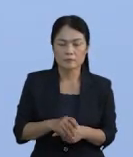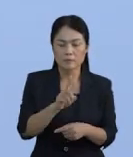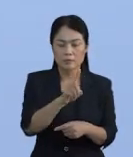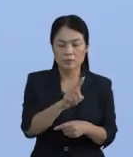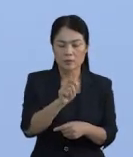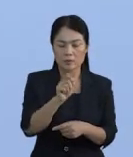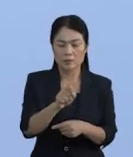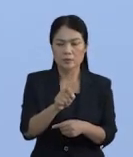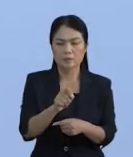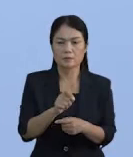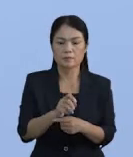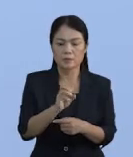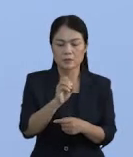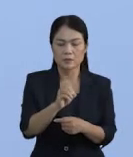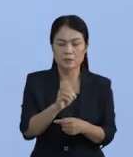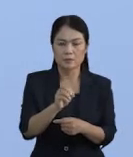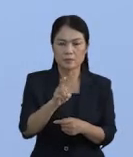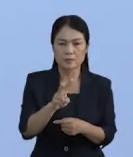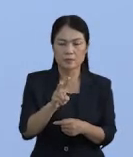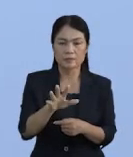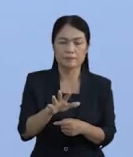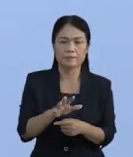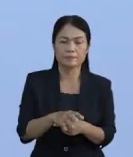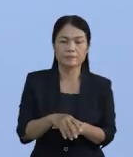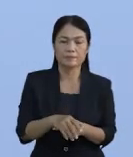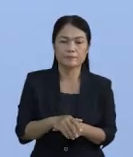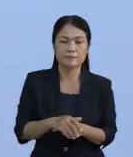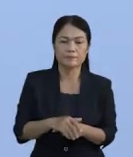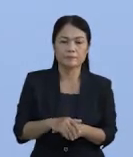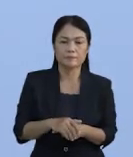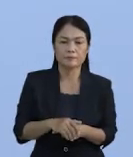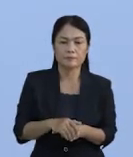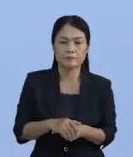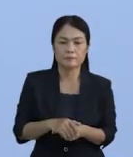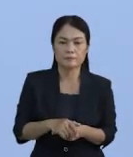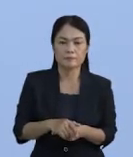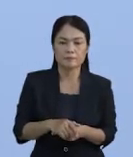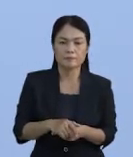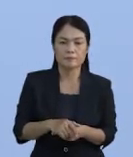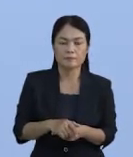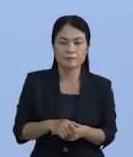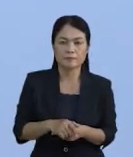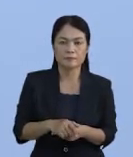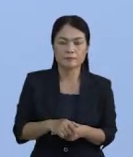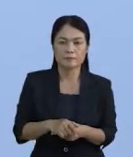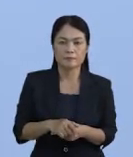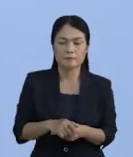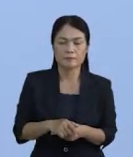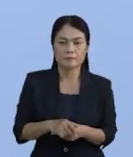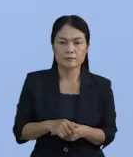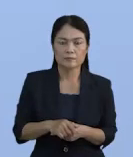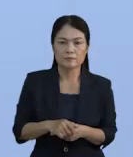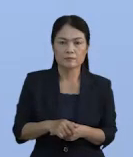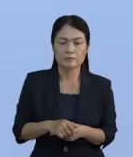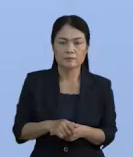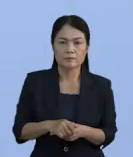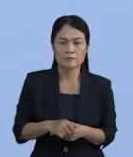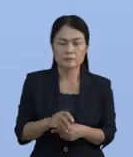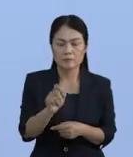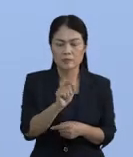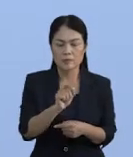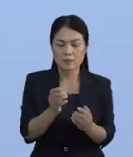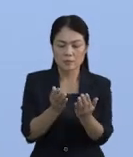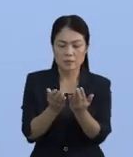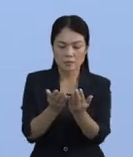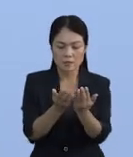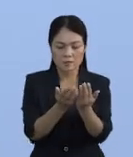chơi sốn mà phải pram và dương mảnh dương dương dương đặt xây để cả